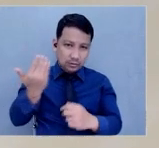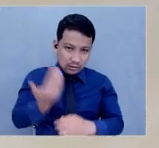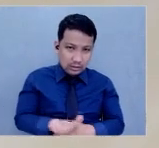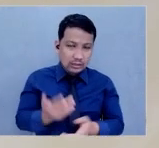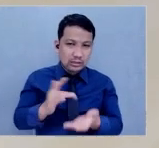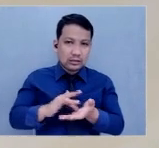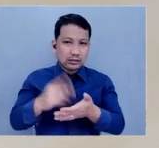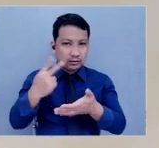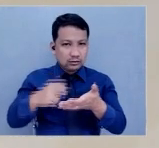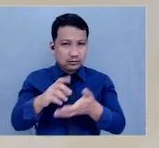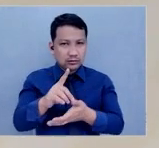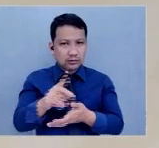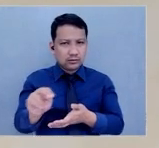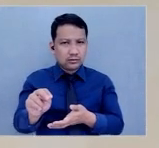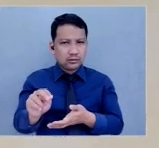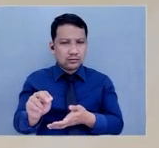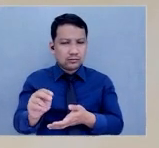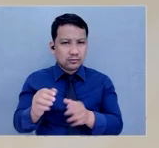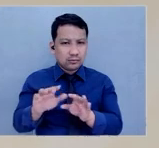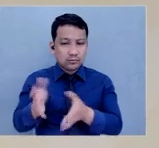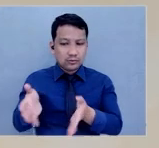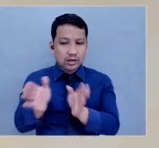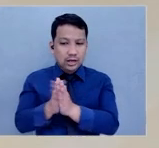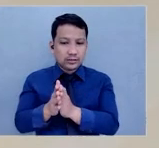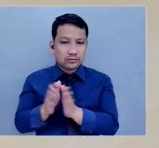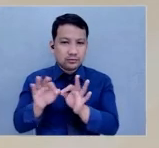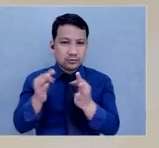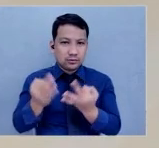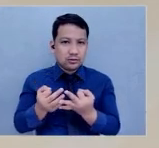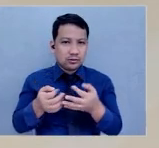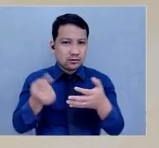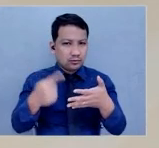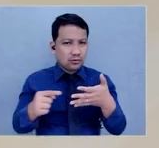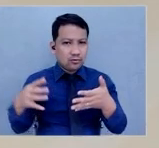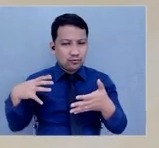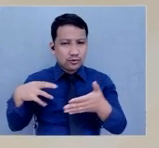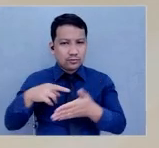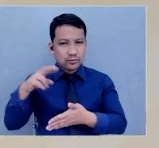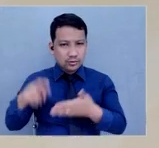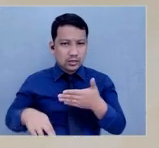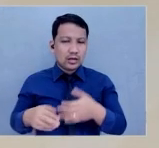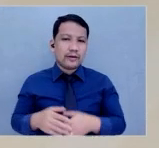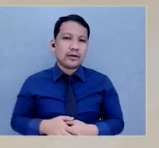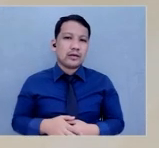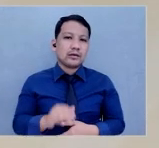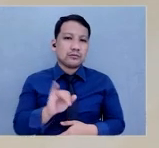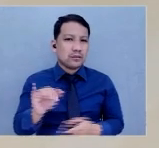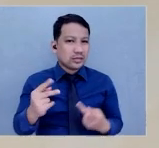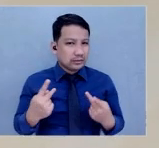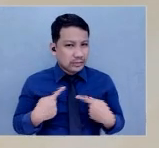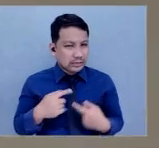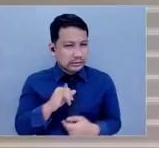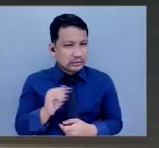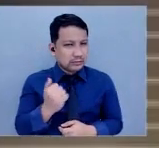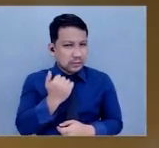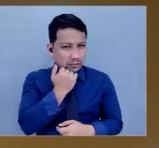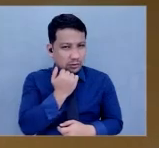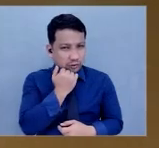and autopsy with the consent of the family. We are waiting for the report if indeed meron po talagang foul